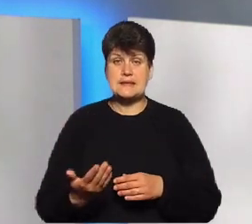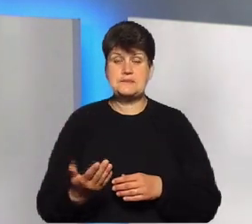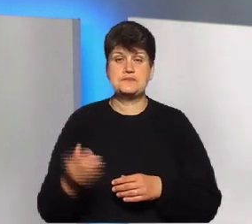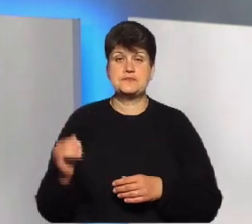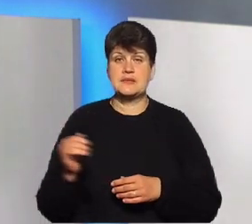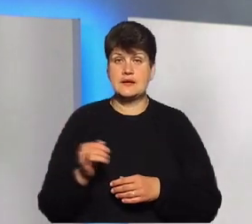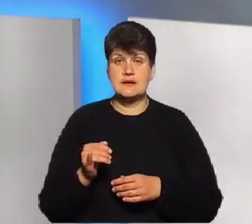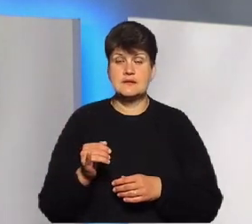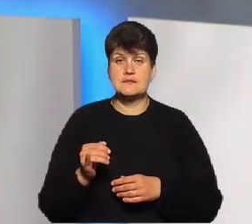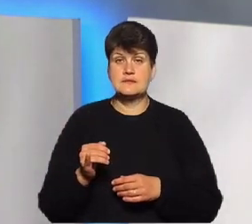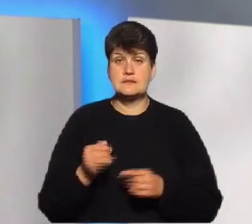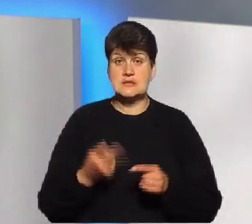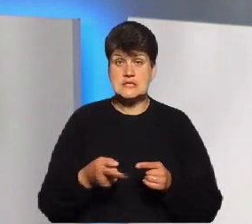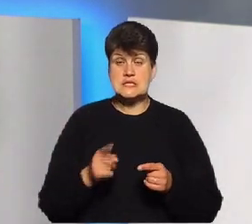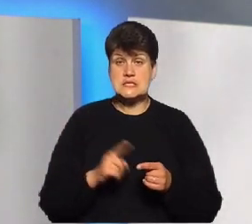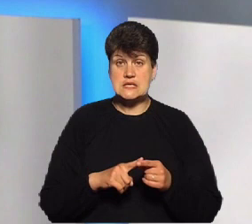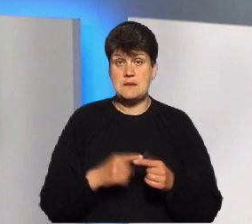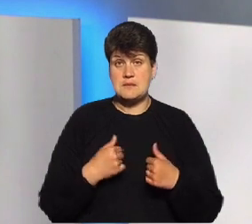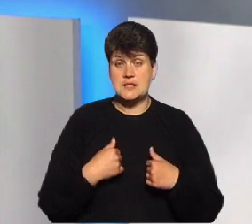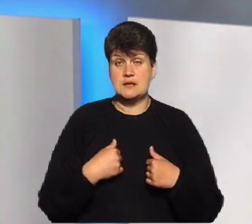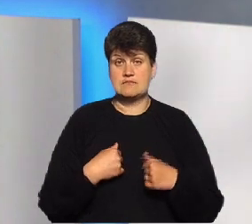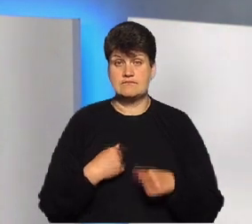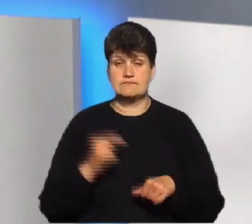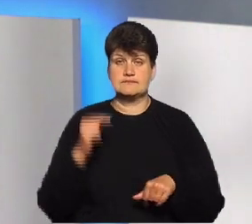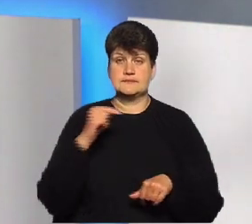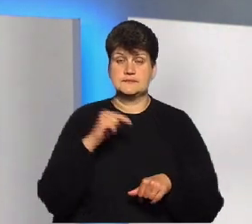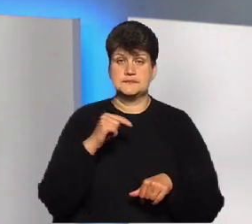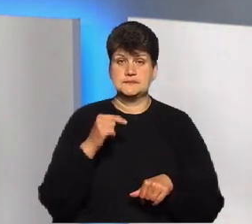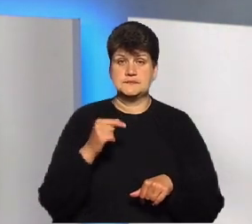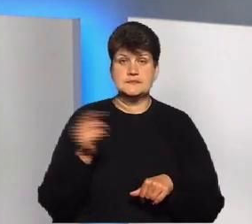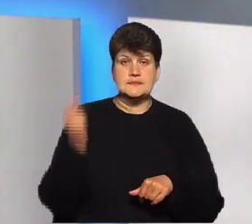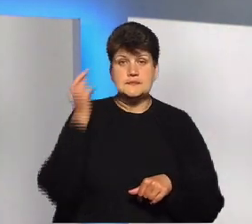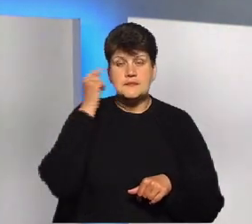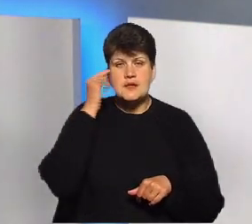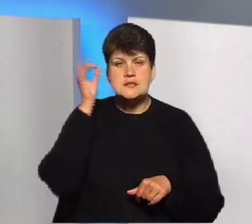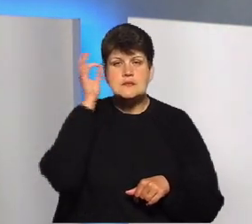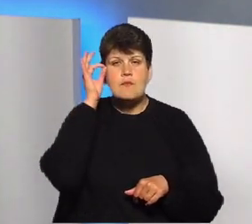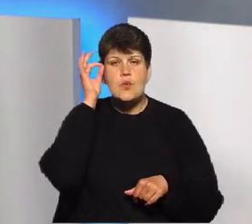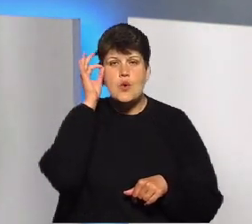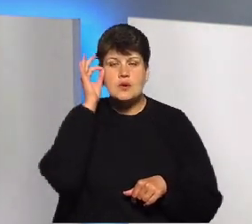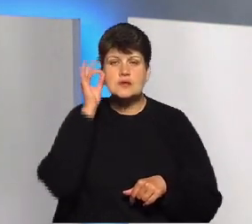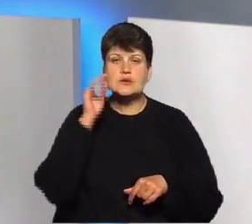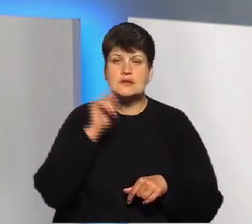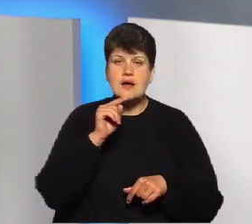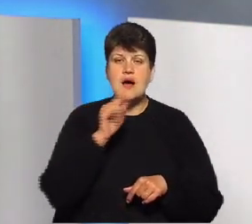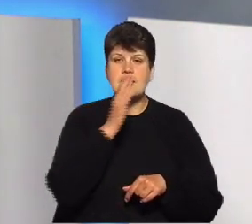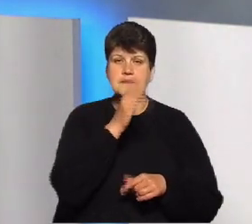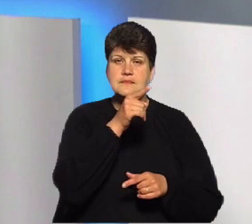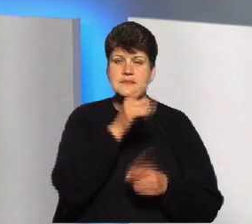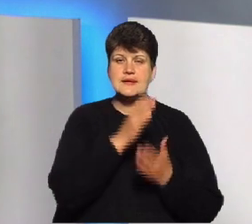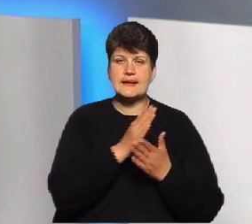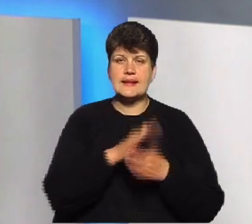Це мені таки заклало невеличкі спогади, невеличкі ниточки такі, що ось десь там є територія, є громада, є